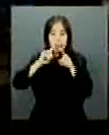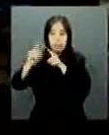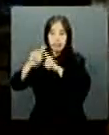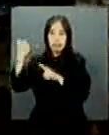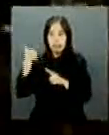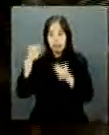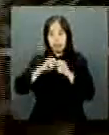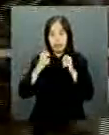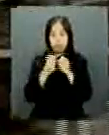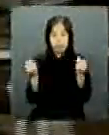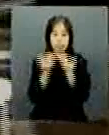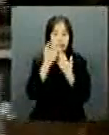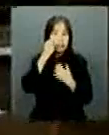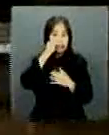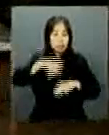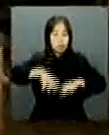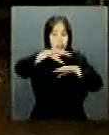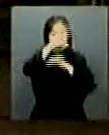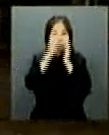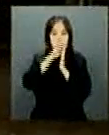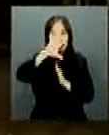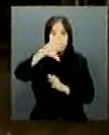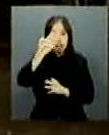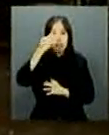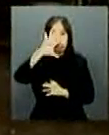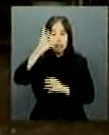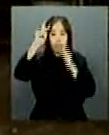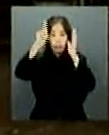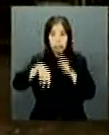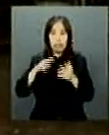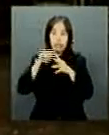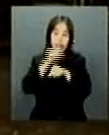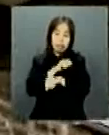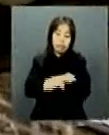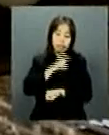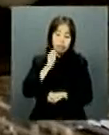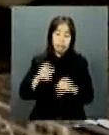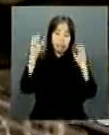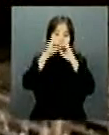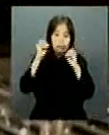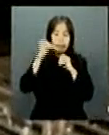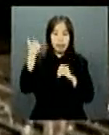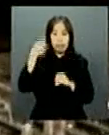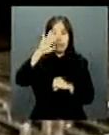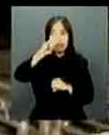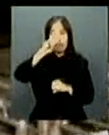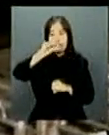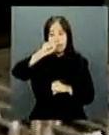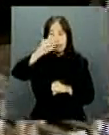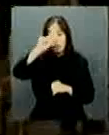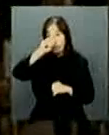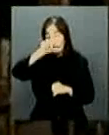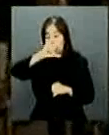ยกว่า 55,000 รายกระทบการจ้างงานกว่า 2,300,000 คนขณะที่ความเสียหายทั้งทางตรงและท